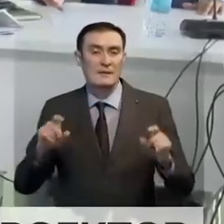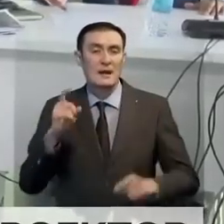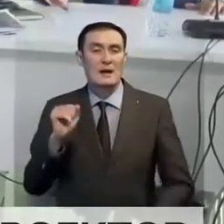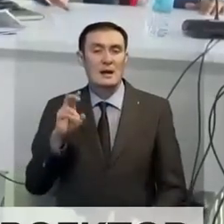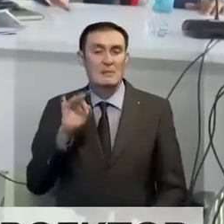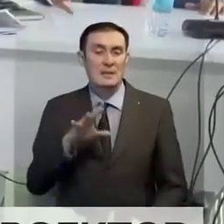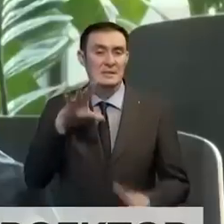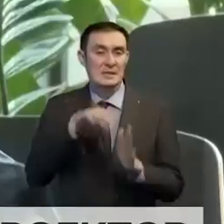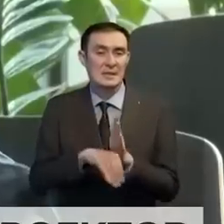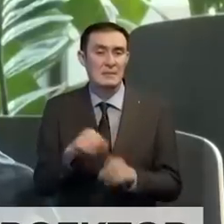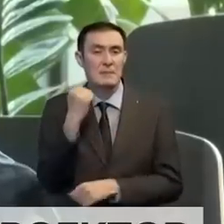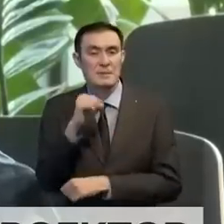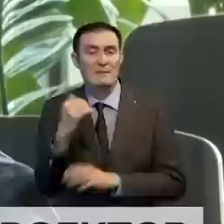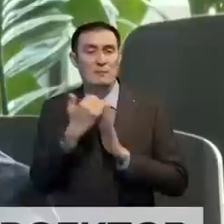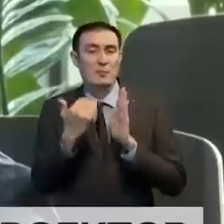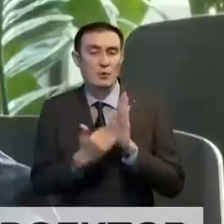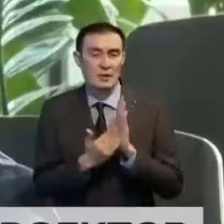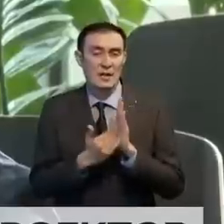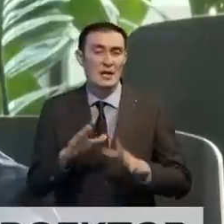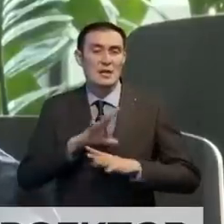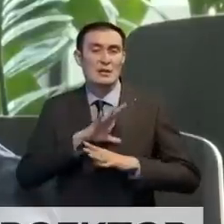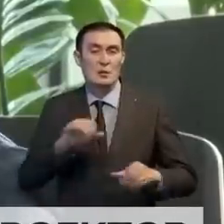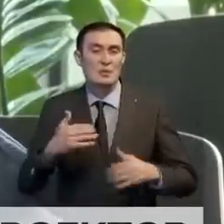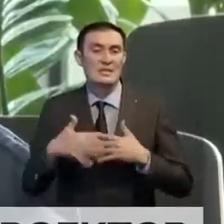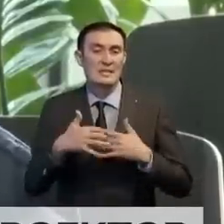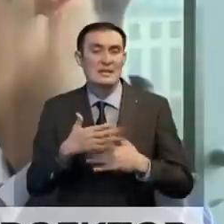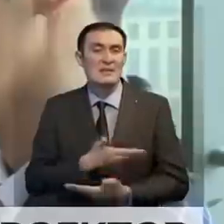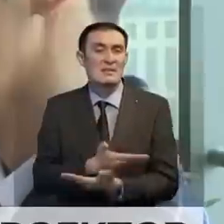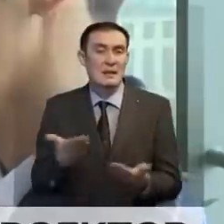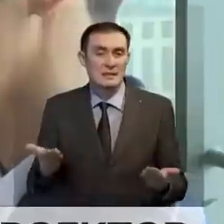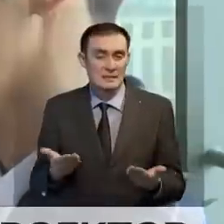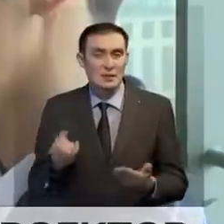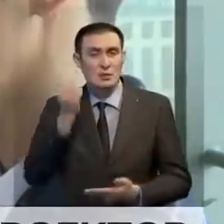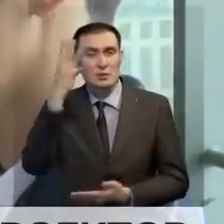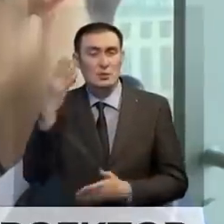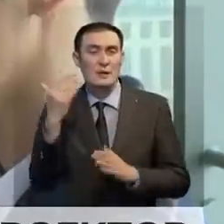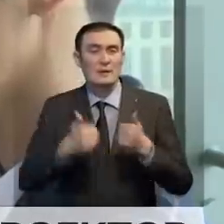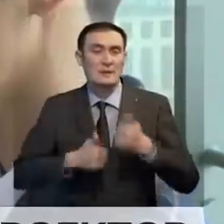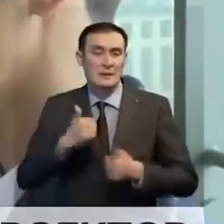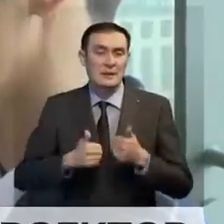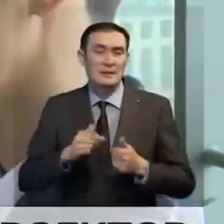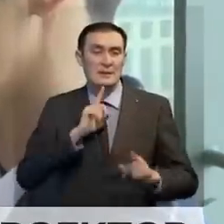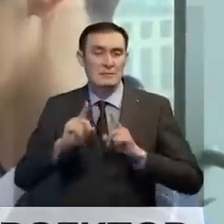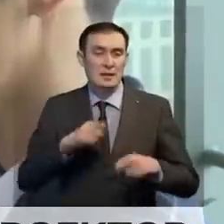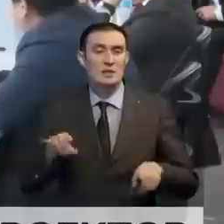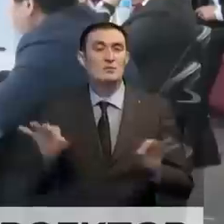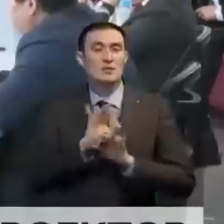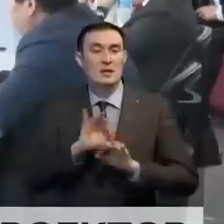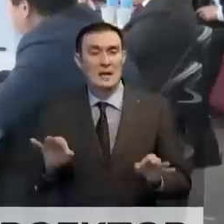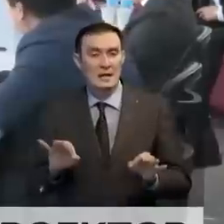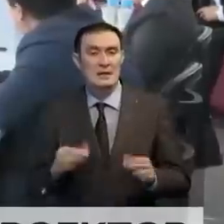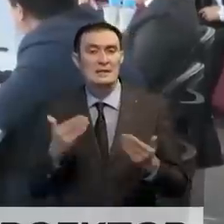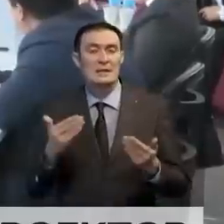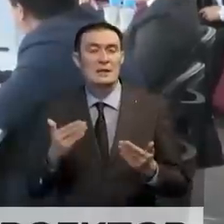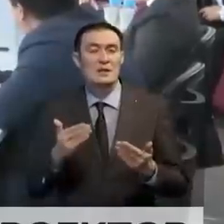телеканалах агентства Хабар. Среди победителей социальный проект «Герои среди нас», интеллектуальный IQ-дебаты и музыкальный